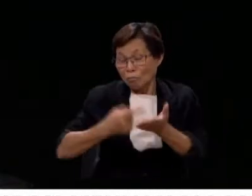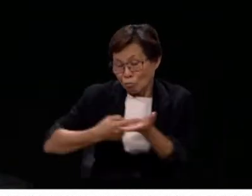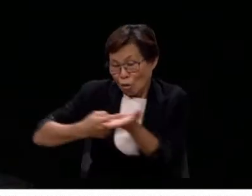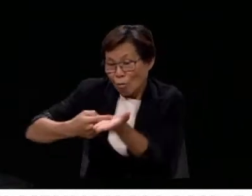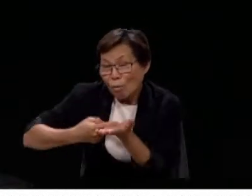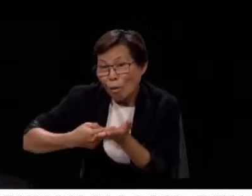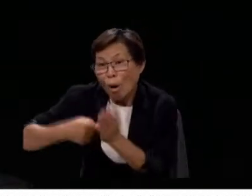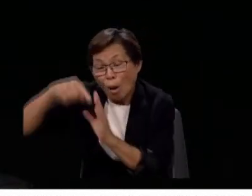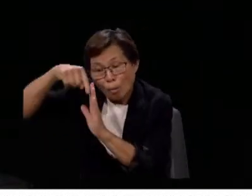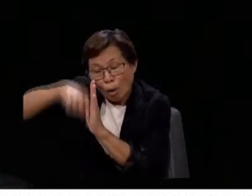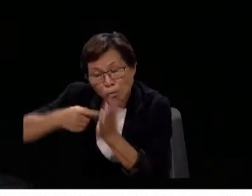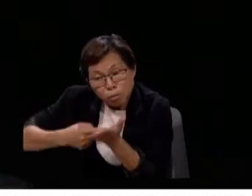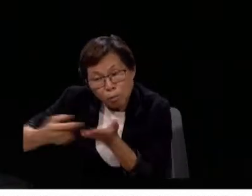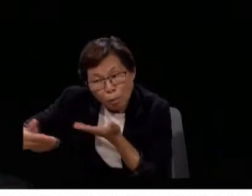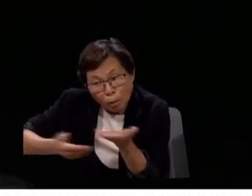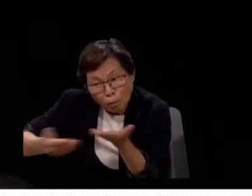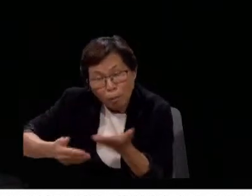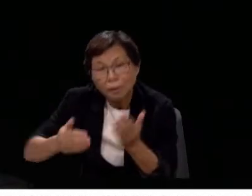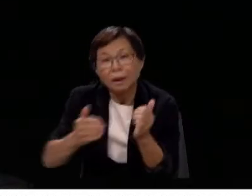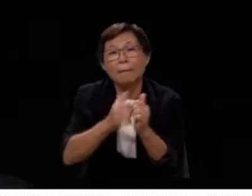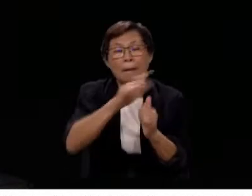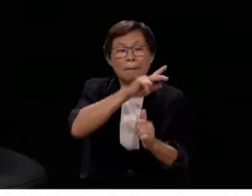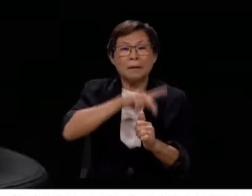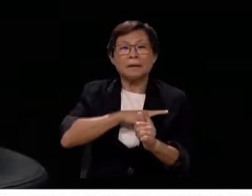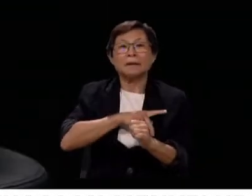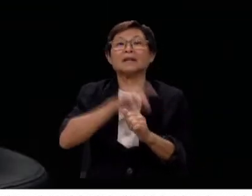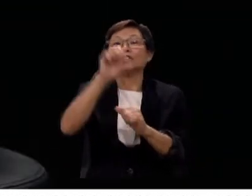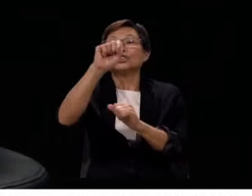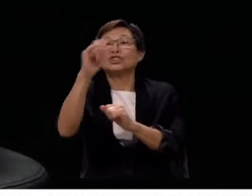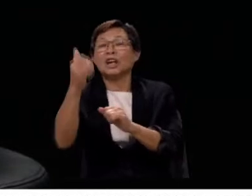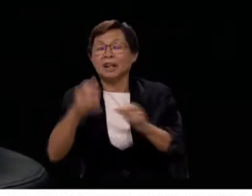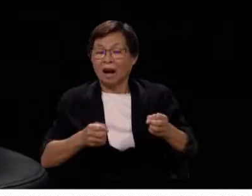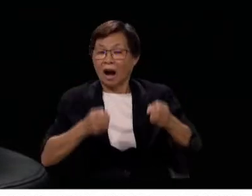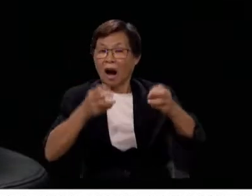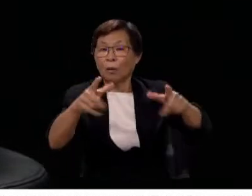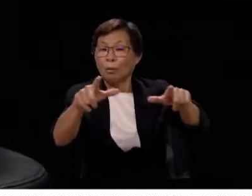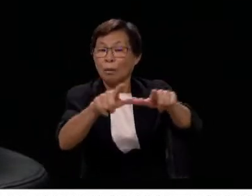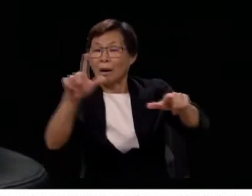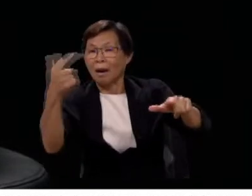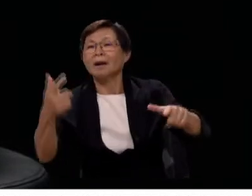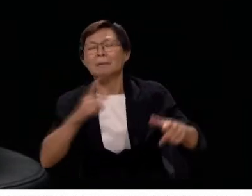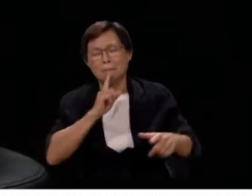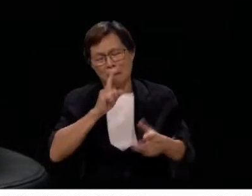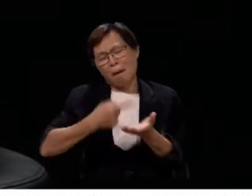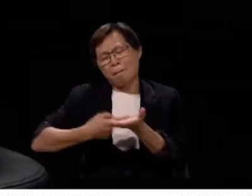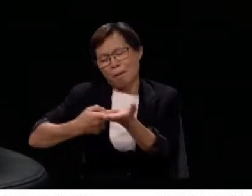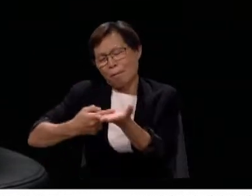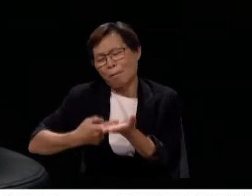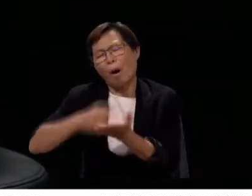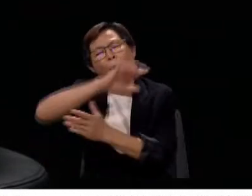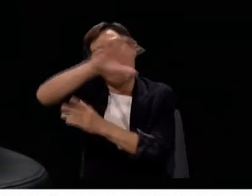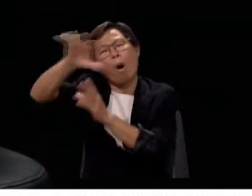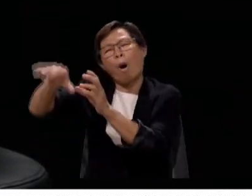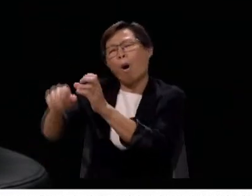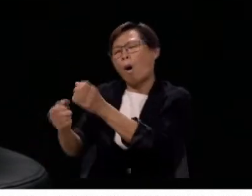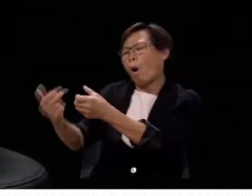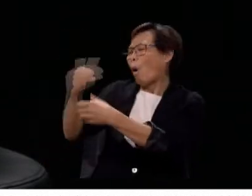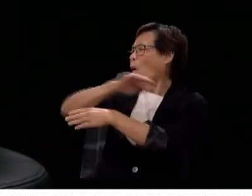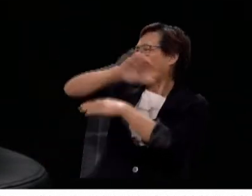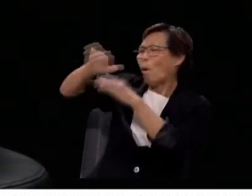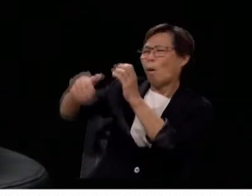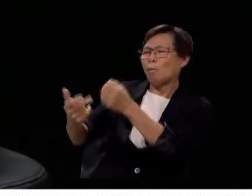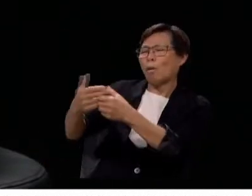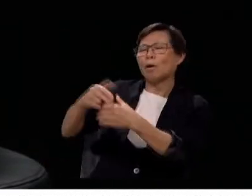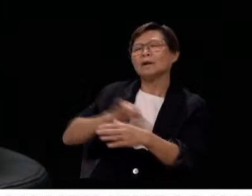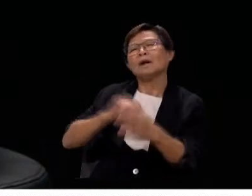pemilik konsesi yang lain dan memang perbincangan ini melibatkan semua mencoba itu kita memang melalukan lah